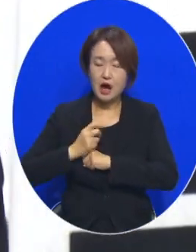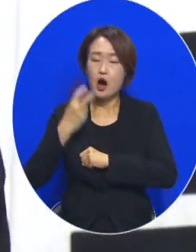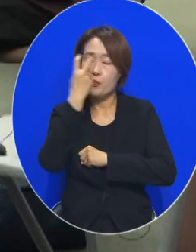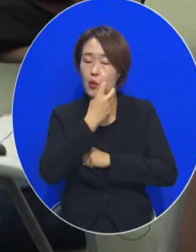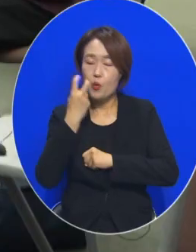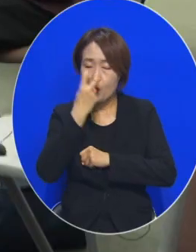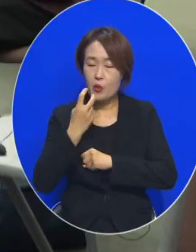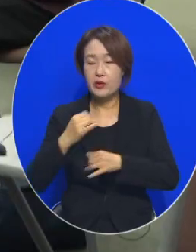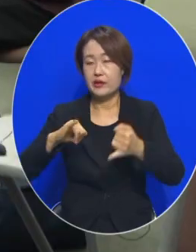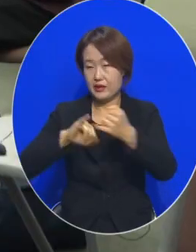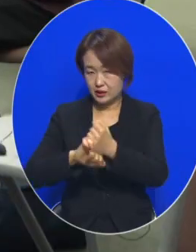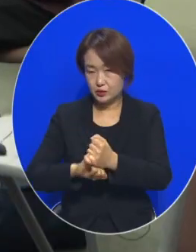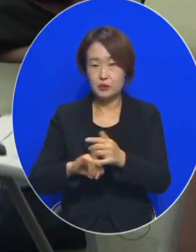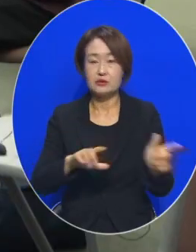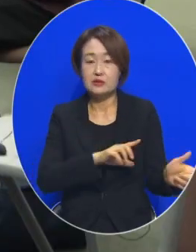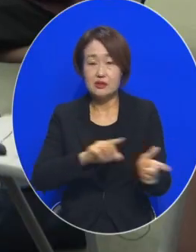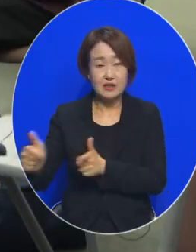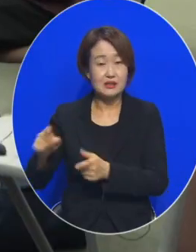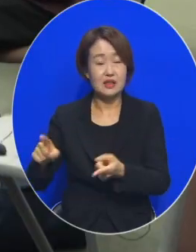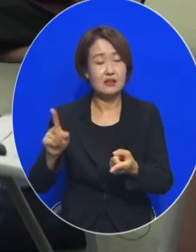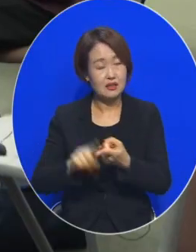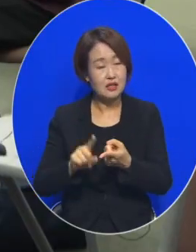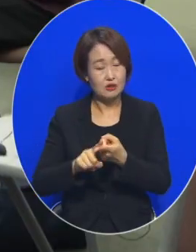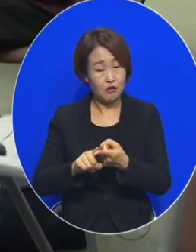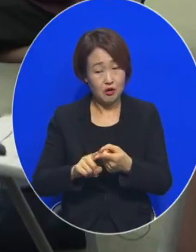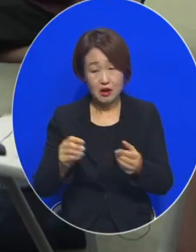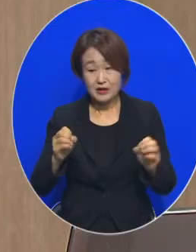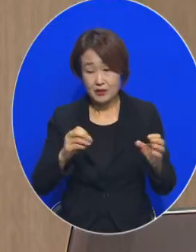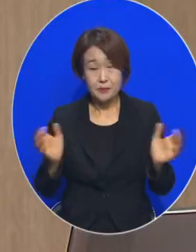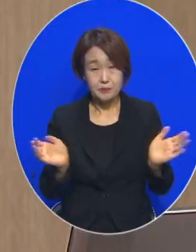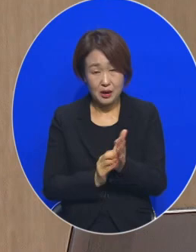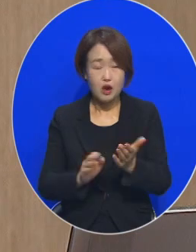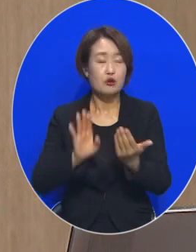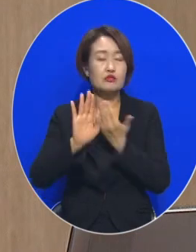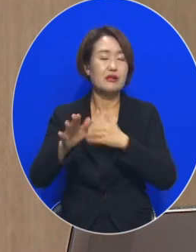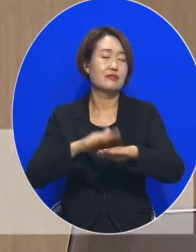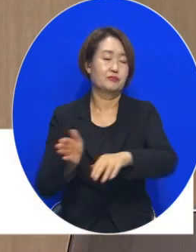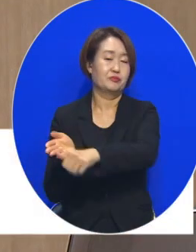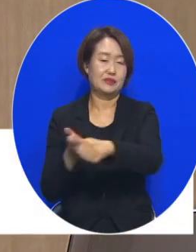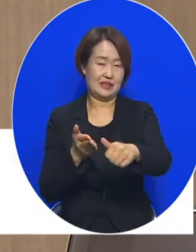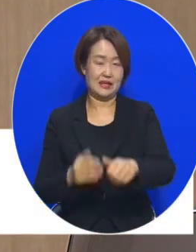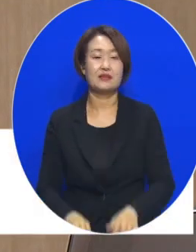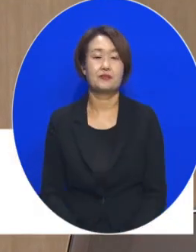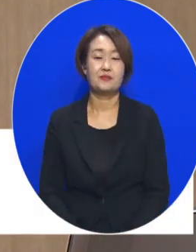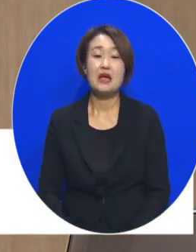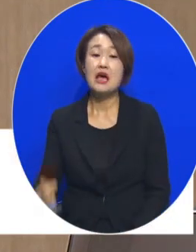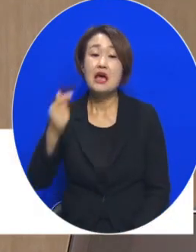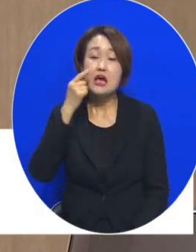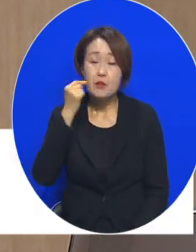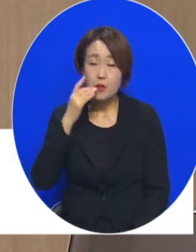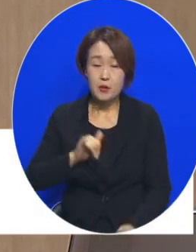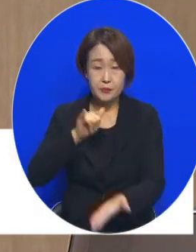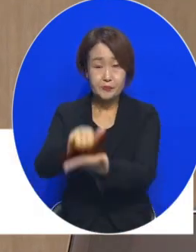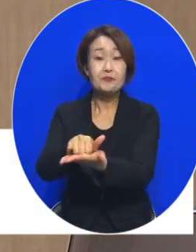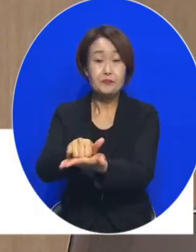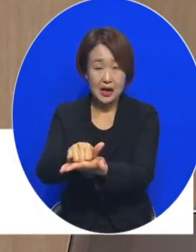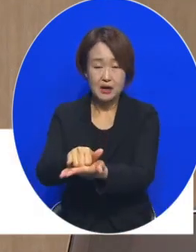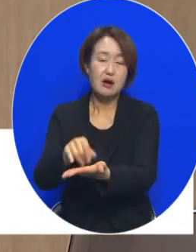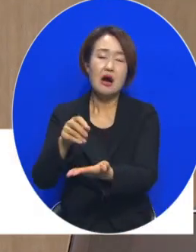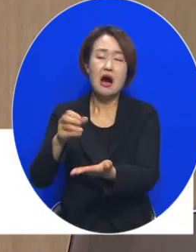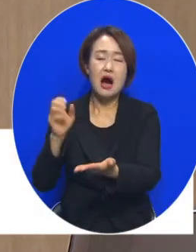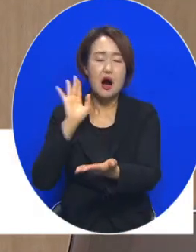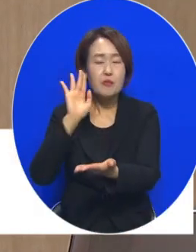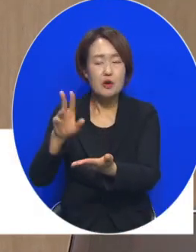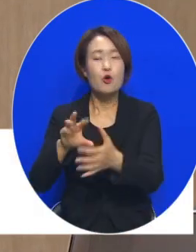정상화 등 한일 정상회담 성과 후속 조치를 주문했습니다. 이번 순방을 통한 한일 두 나라의 관계